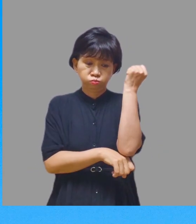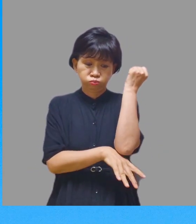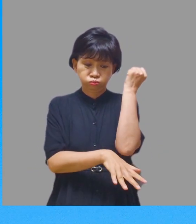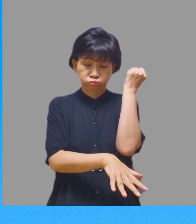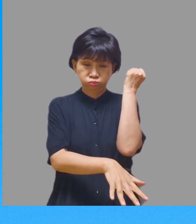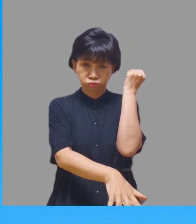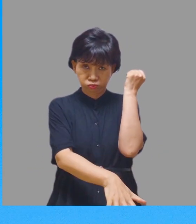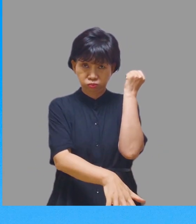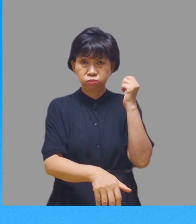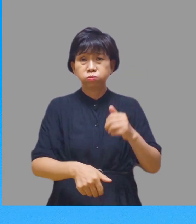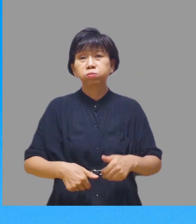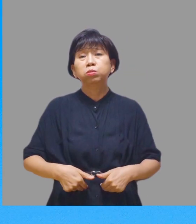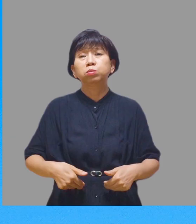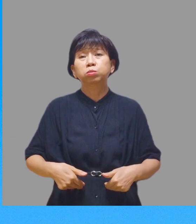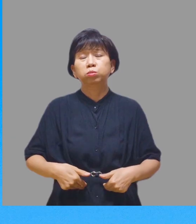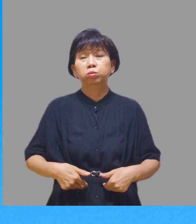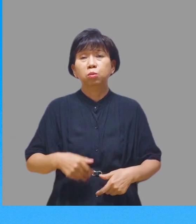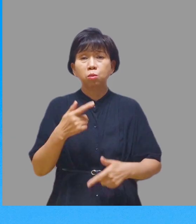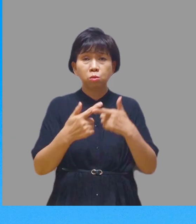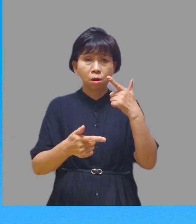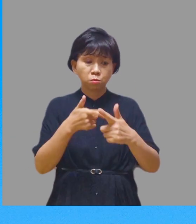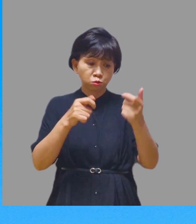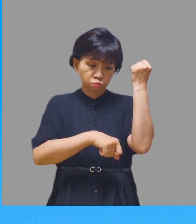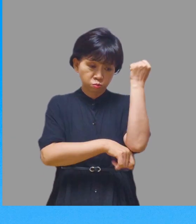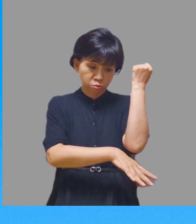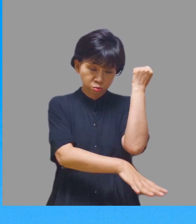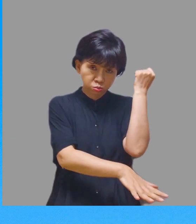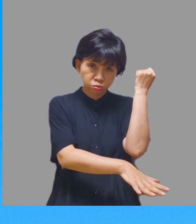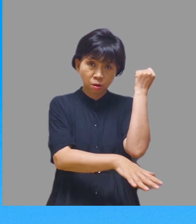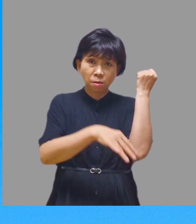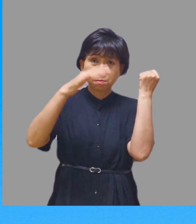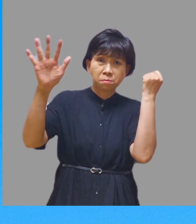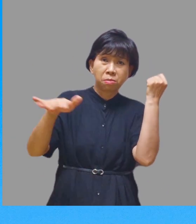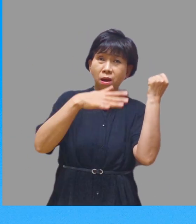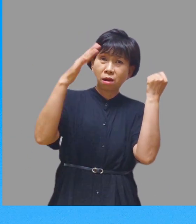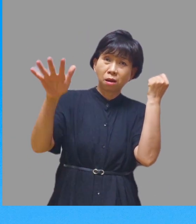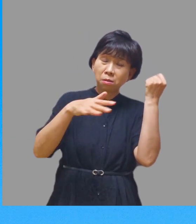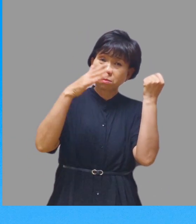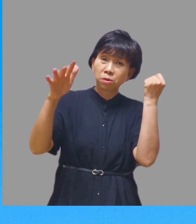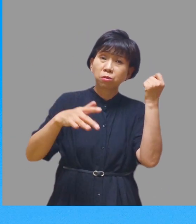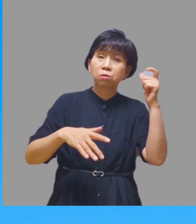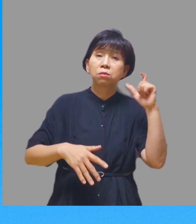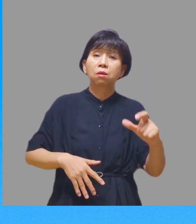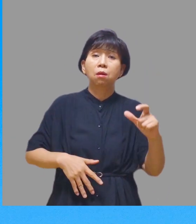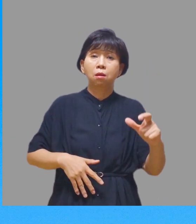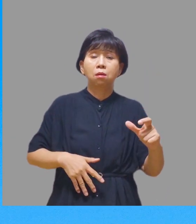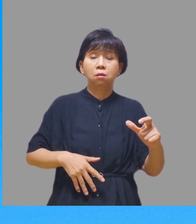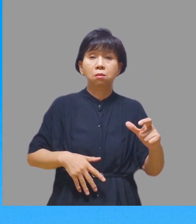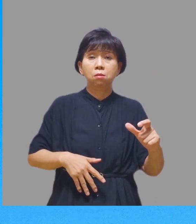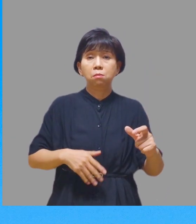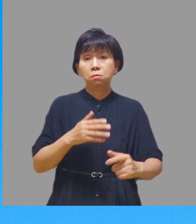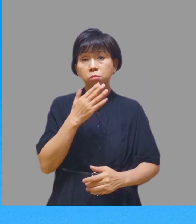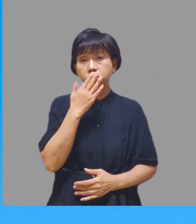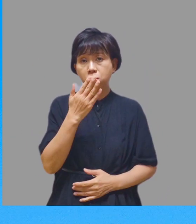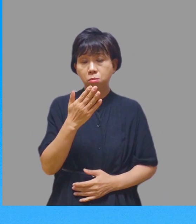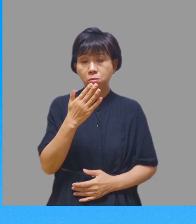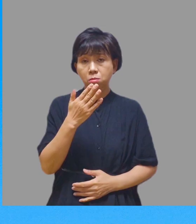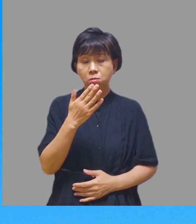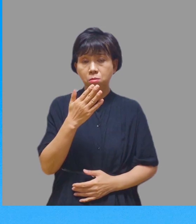태풍을 이기듯이 성숙한 신앙만이 세상의 유혹과 시험을 견뎌낼 수 있는